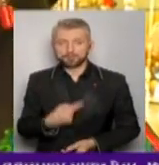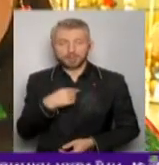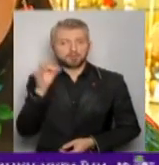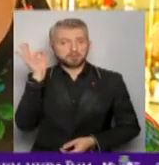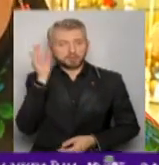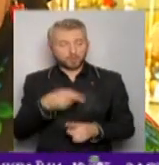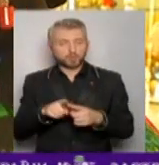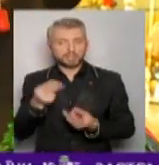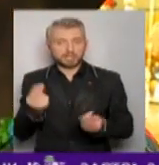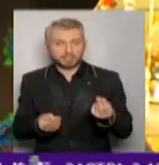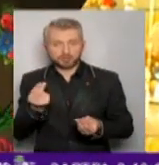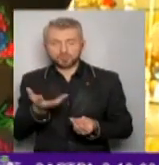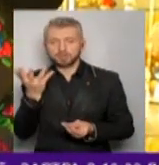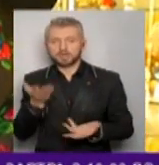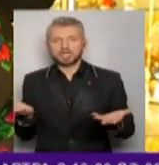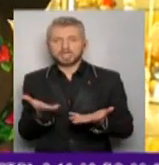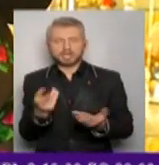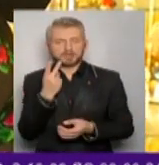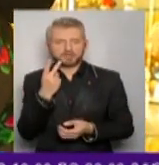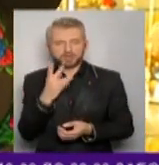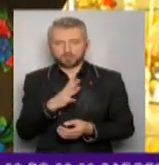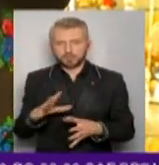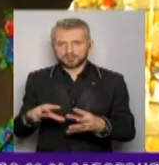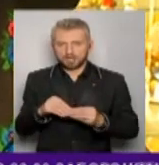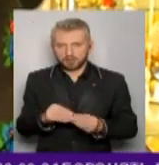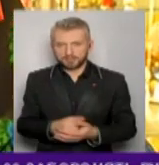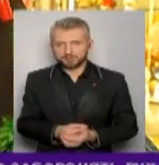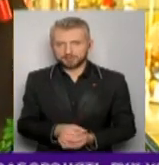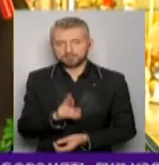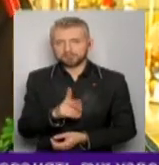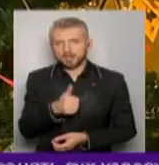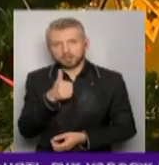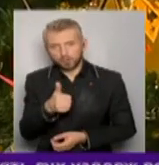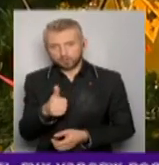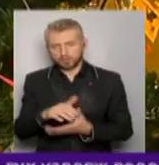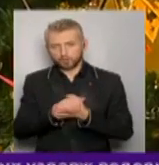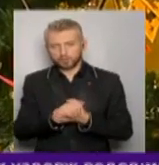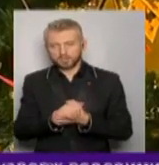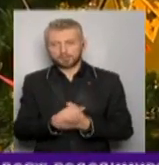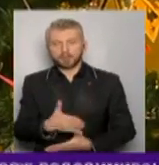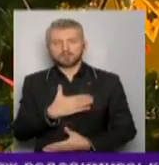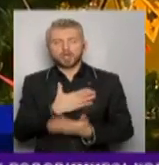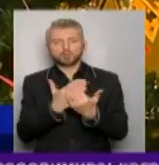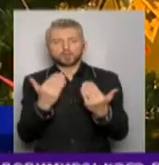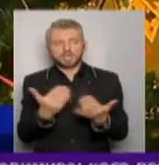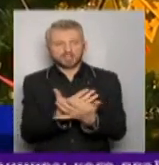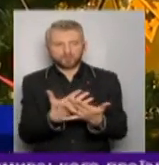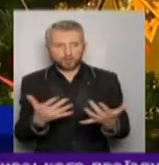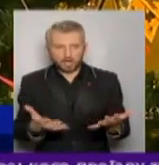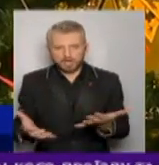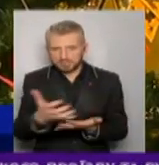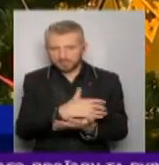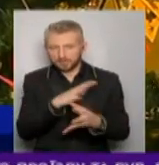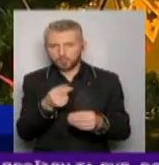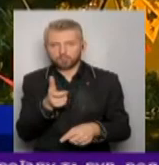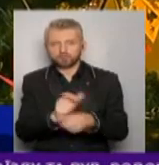ці іграшки, які завжди були з нами, як добрі друзі. В нашому музеї в колекції взагалом більше,